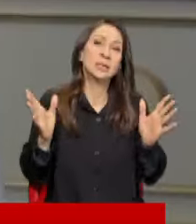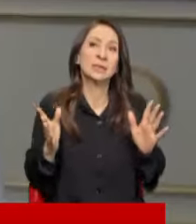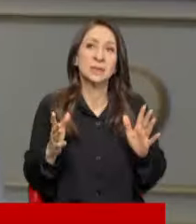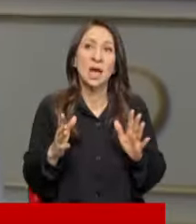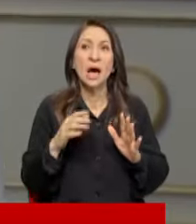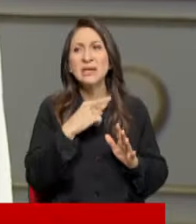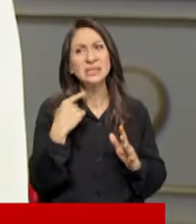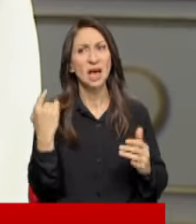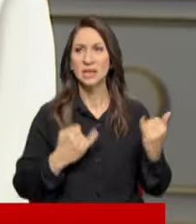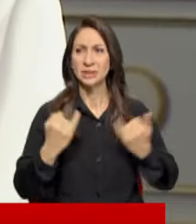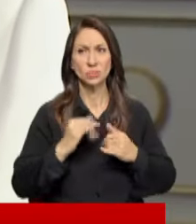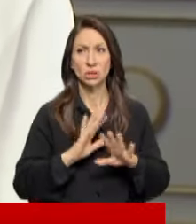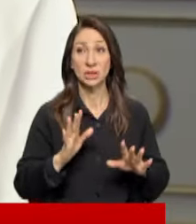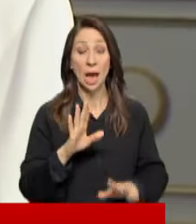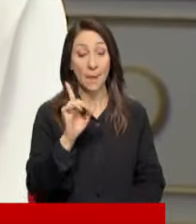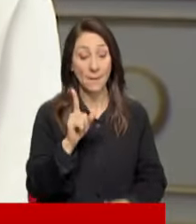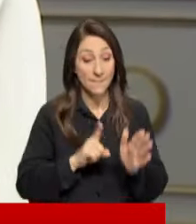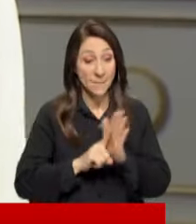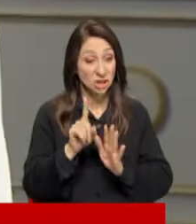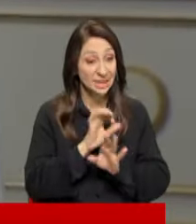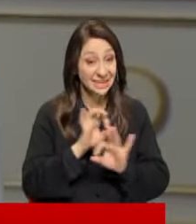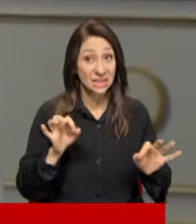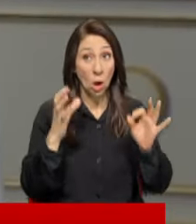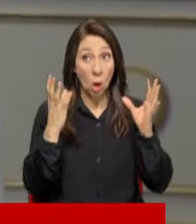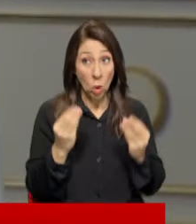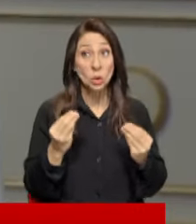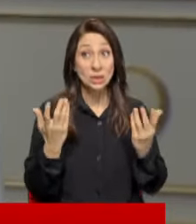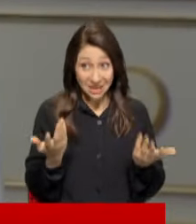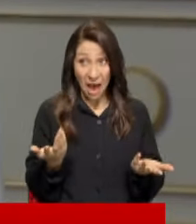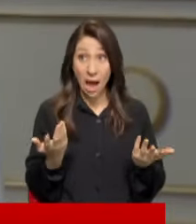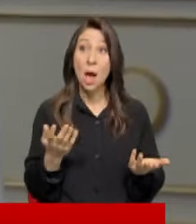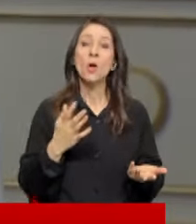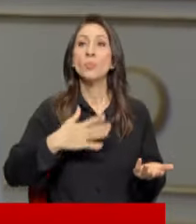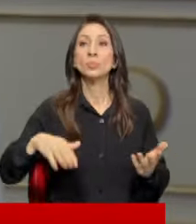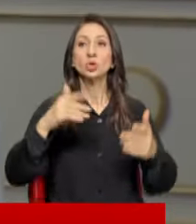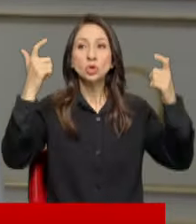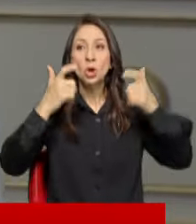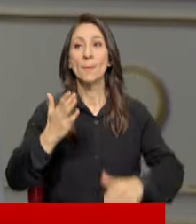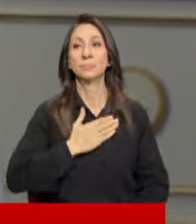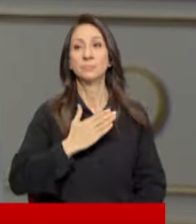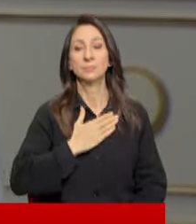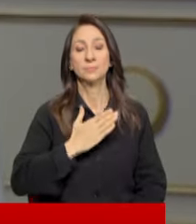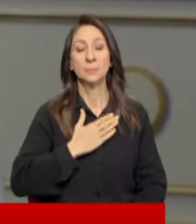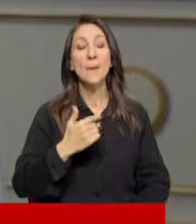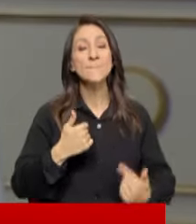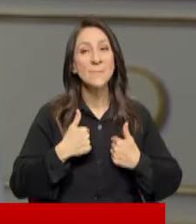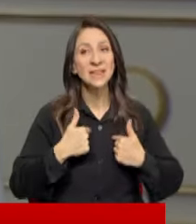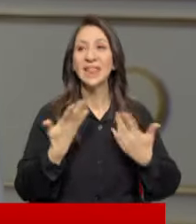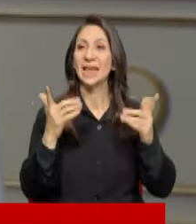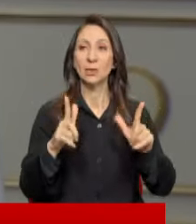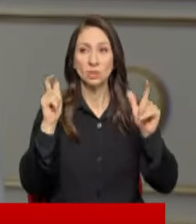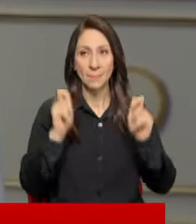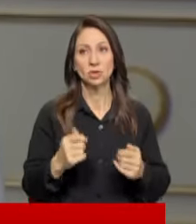Asla tartışmayacağız ama bir başarısızlık olma halinde bütün sorumluluk bana aittir. Ben de